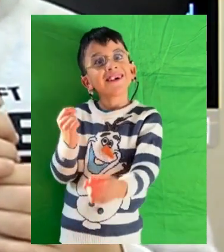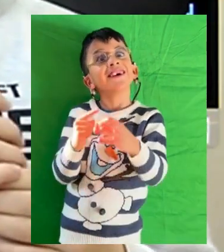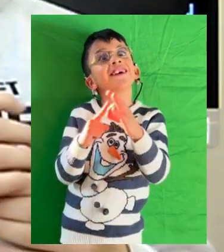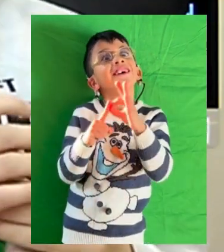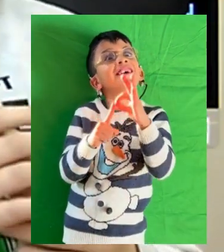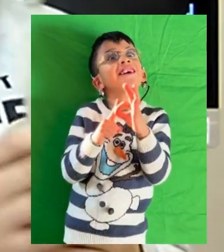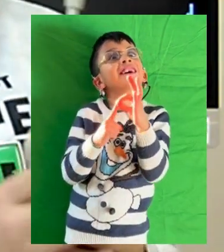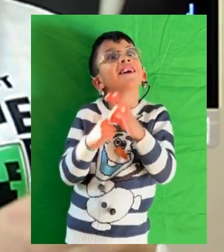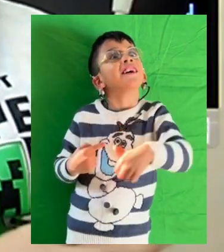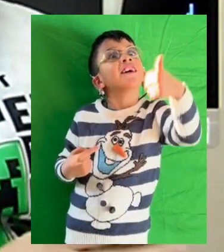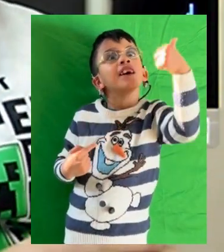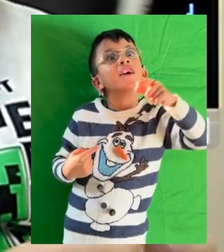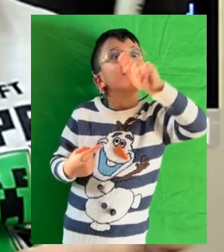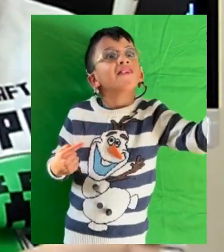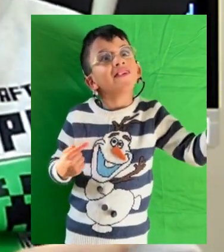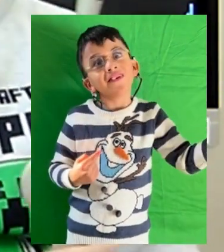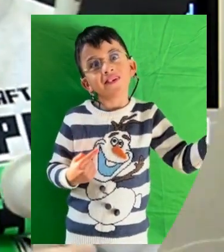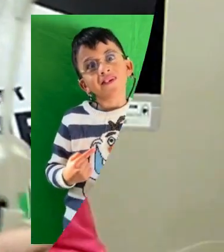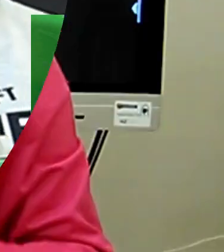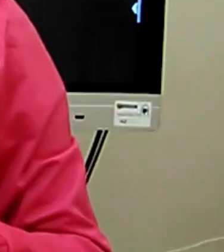da.